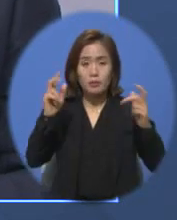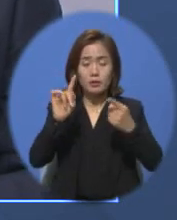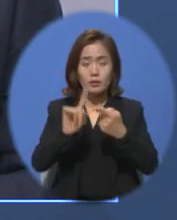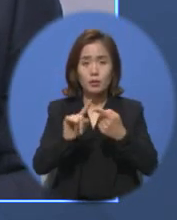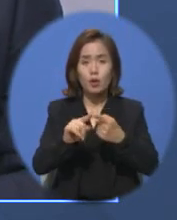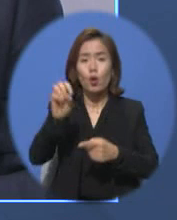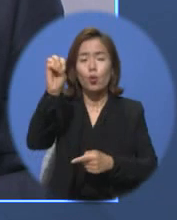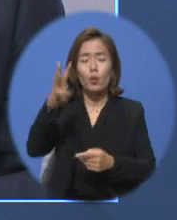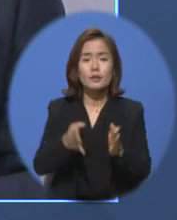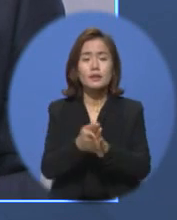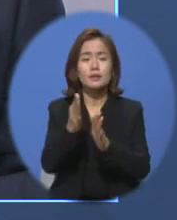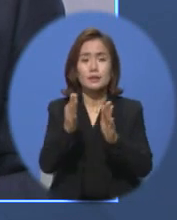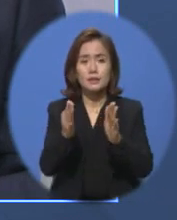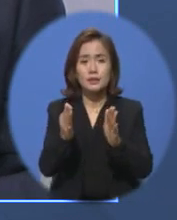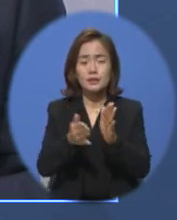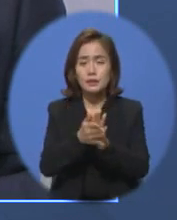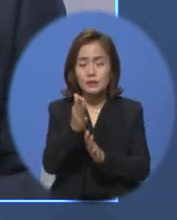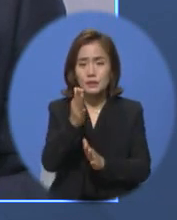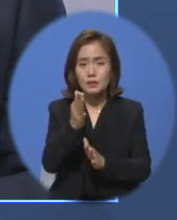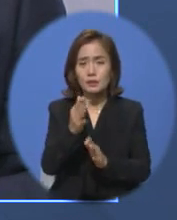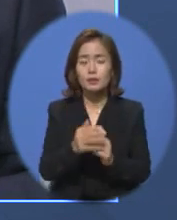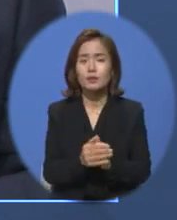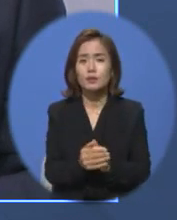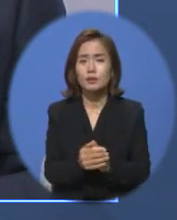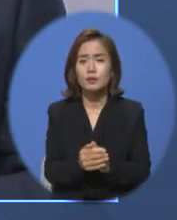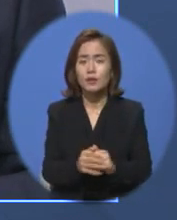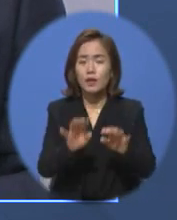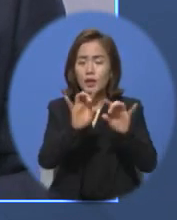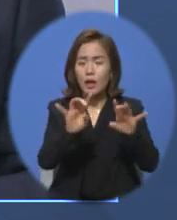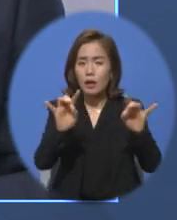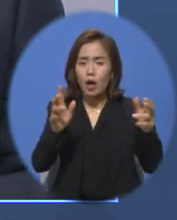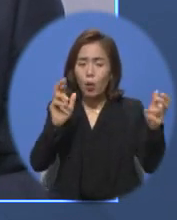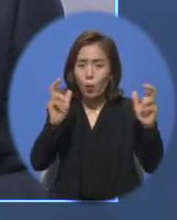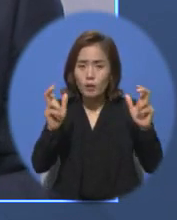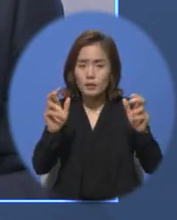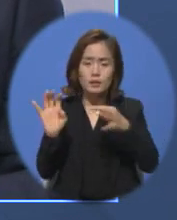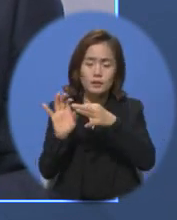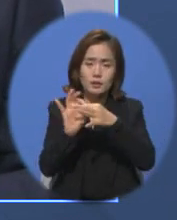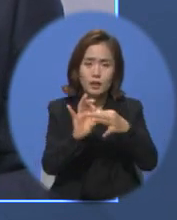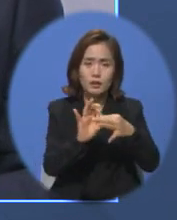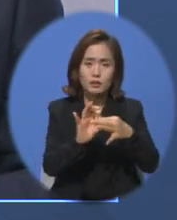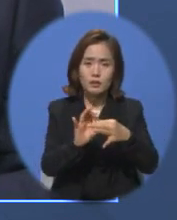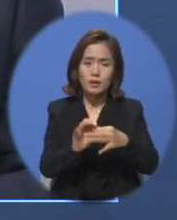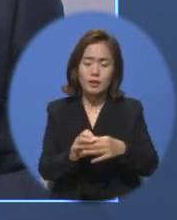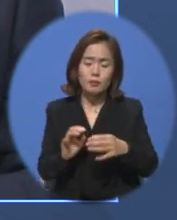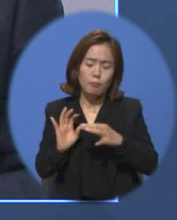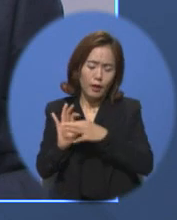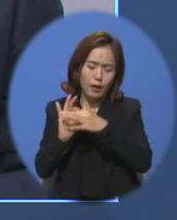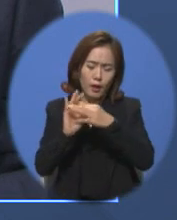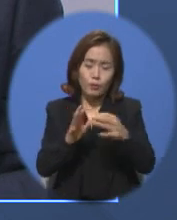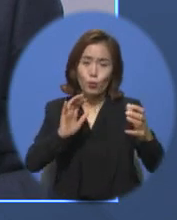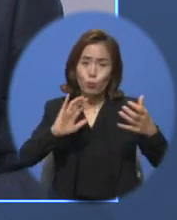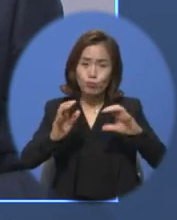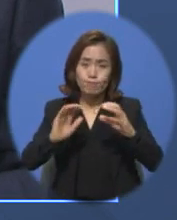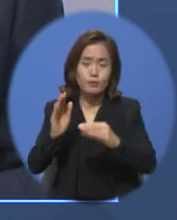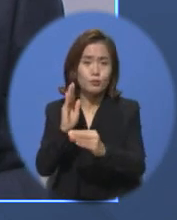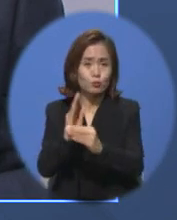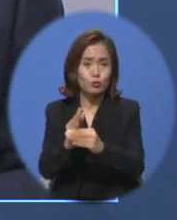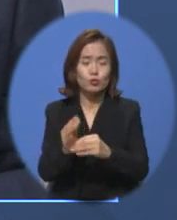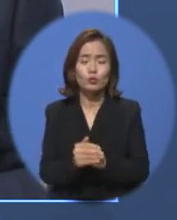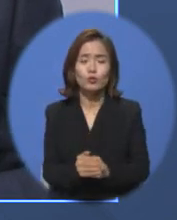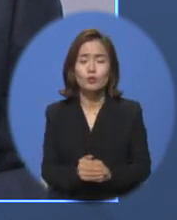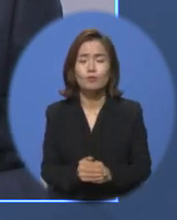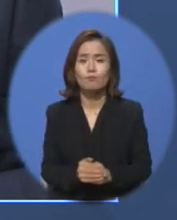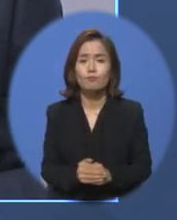광주시와일신방사, 전남방사관련기업들간의논의가 매우심도있게